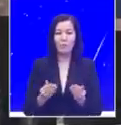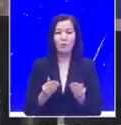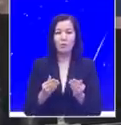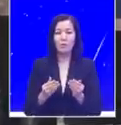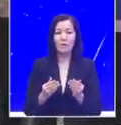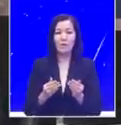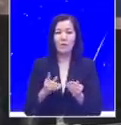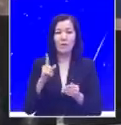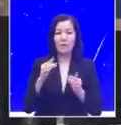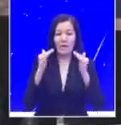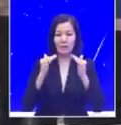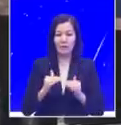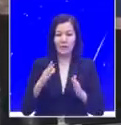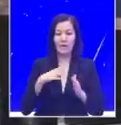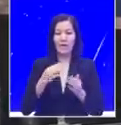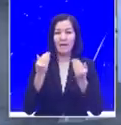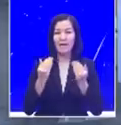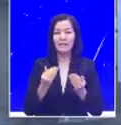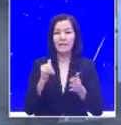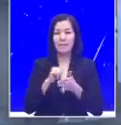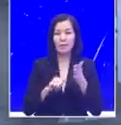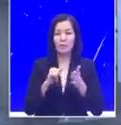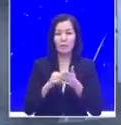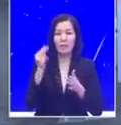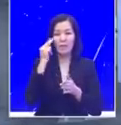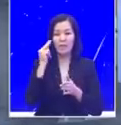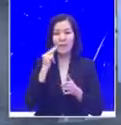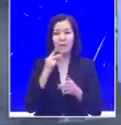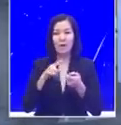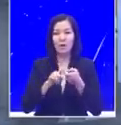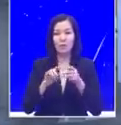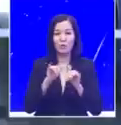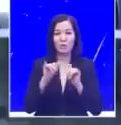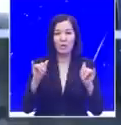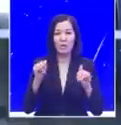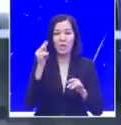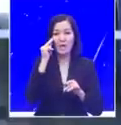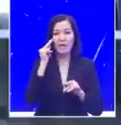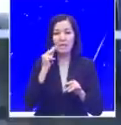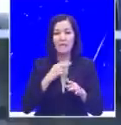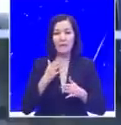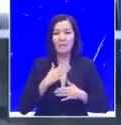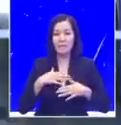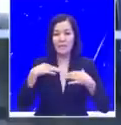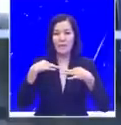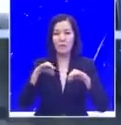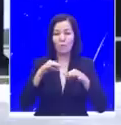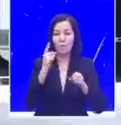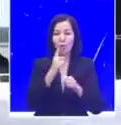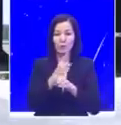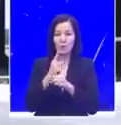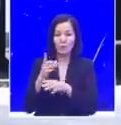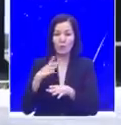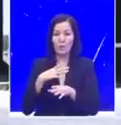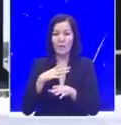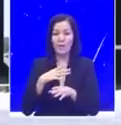қозғалыстың саны біршама қысқарыпты. Себеп көршілдегі жағдайдың ушығуы. Аспанасты елі бізден келетін көліктерге шектеу қойған.